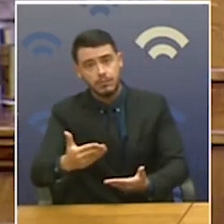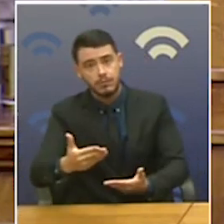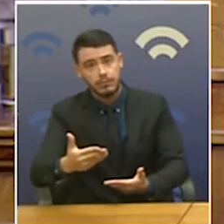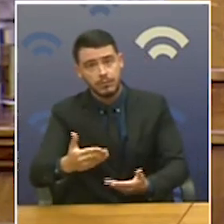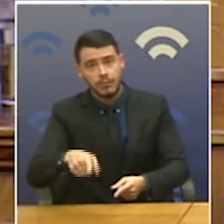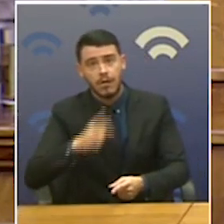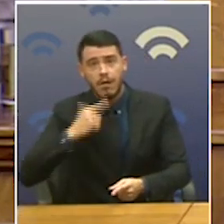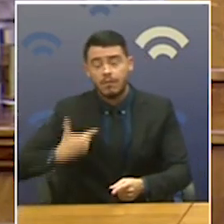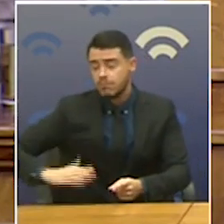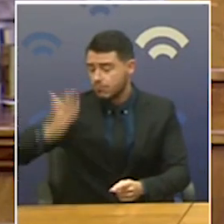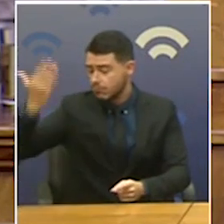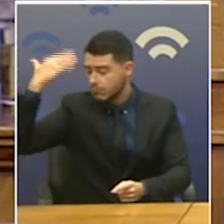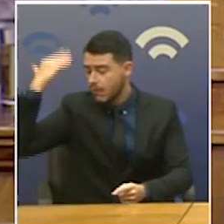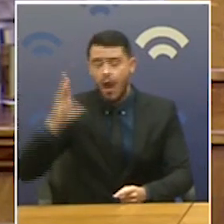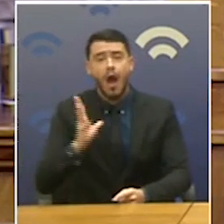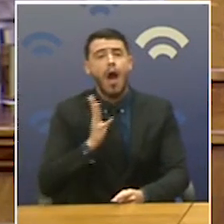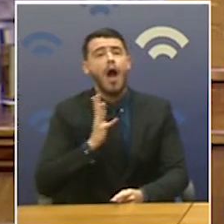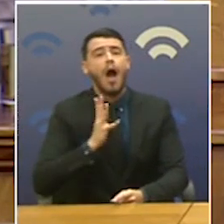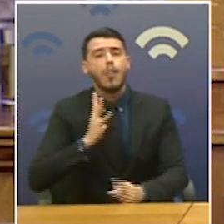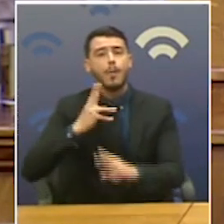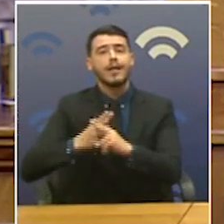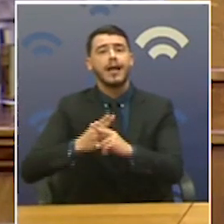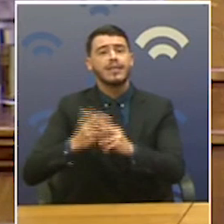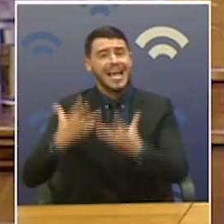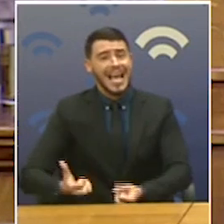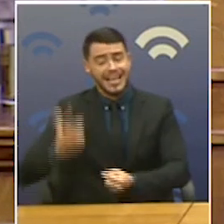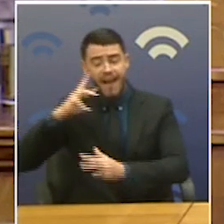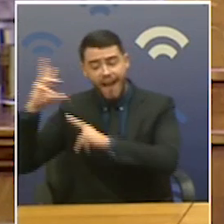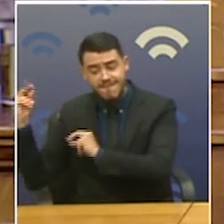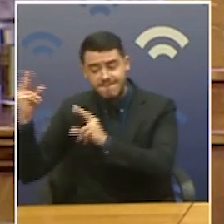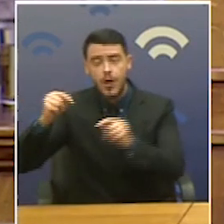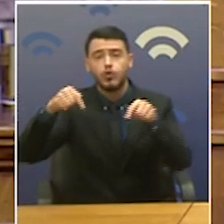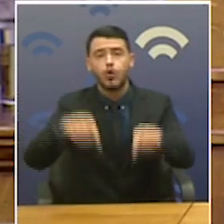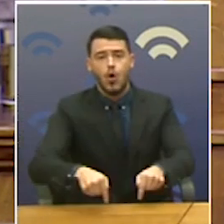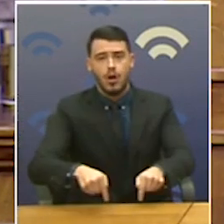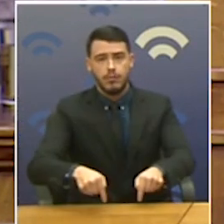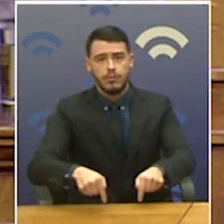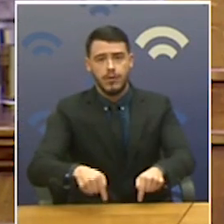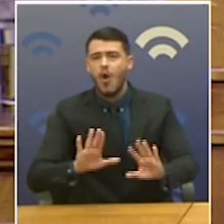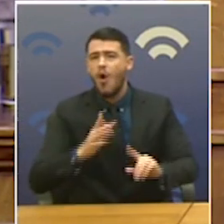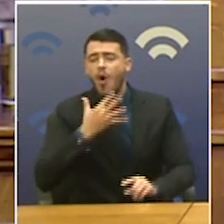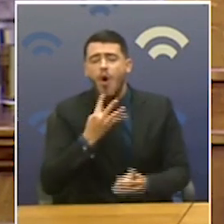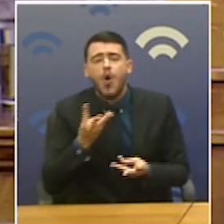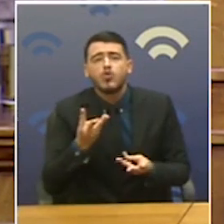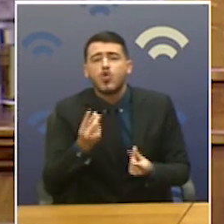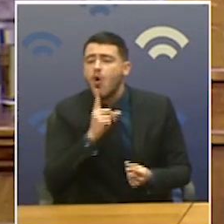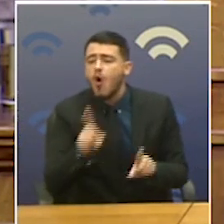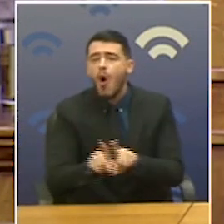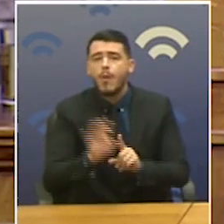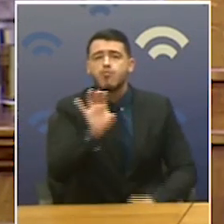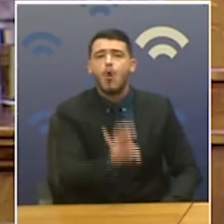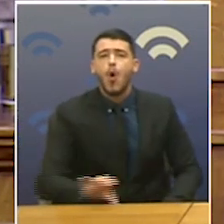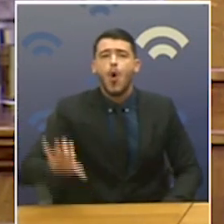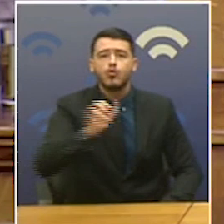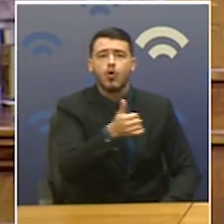πανανθρώπινες αξίες μέσα στον χρόνο. Όχι ως στοιχείο μουσιακό, αλλά ως